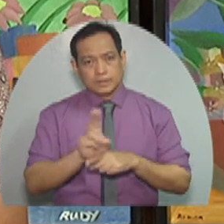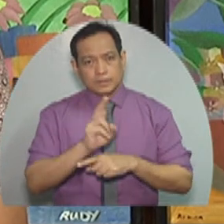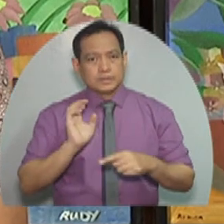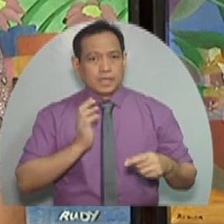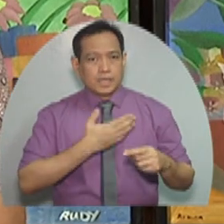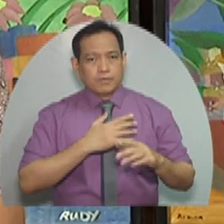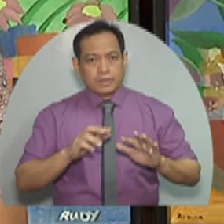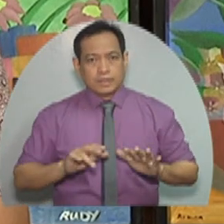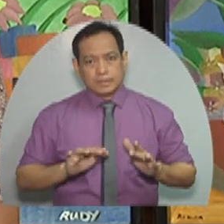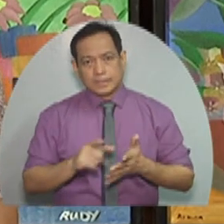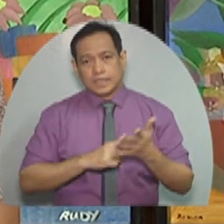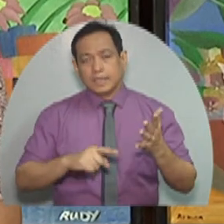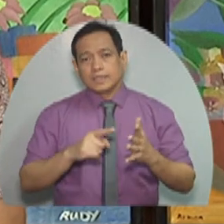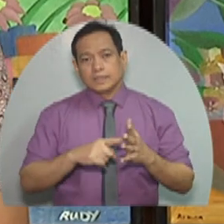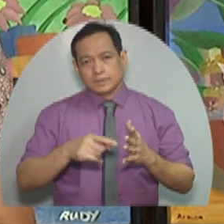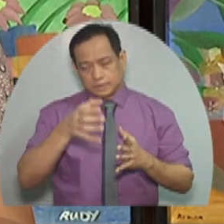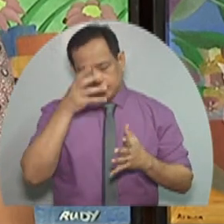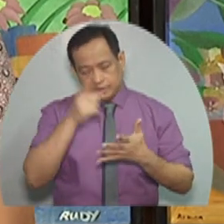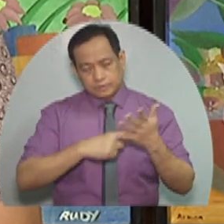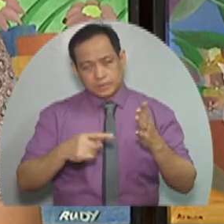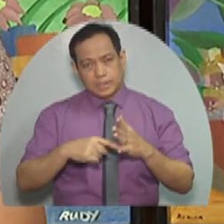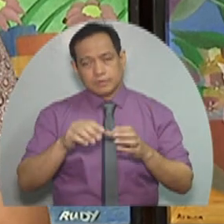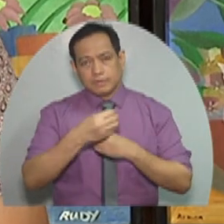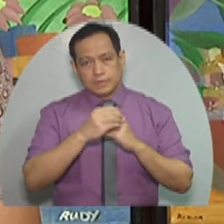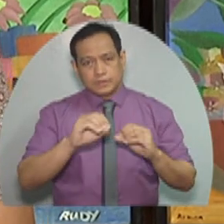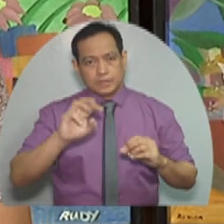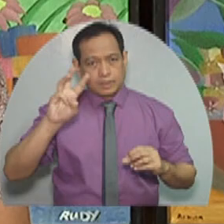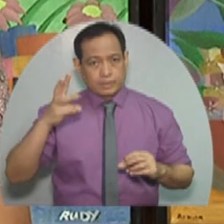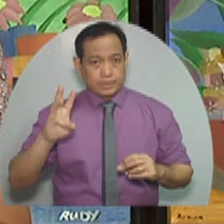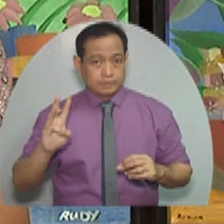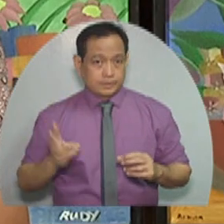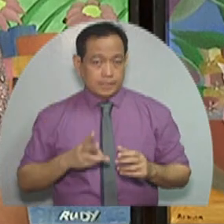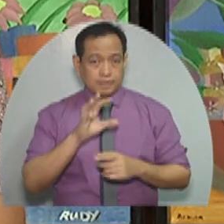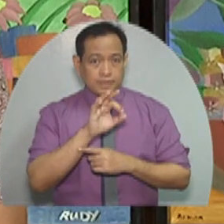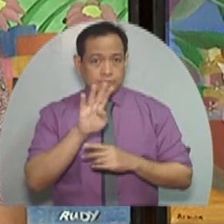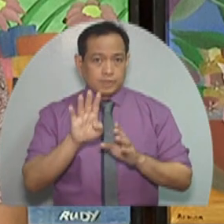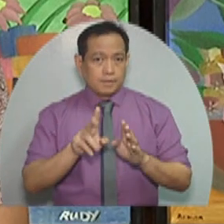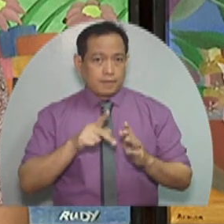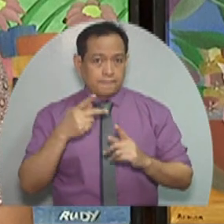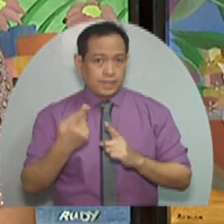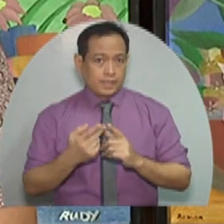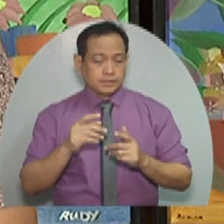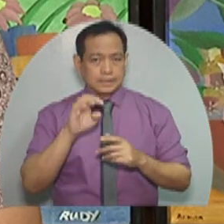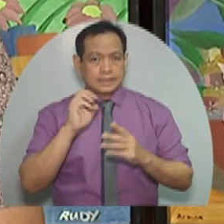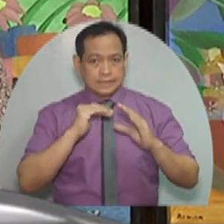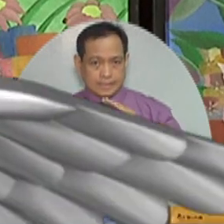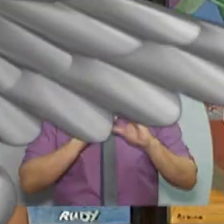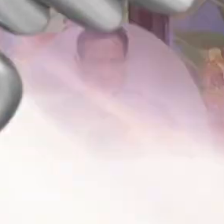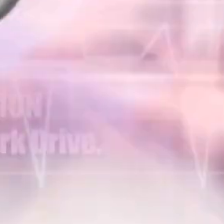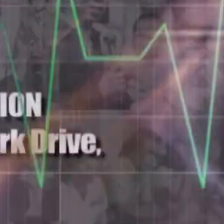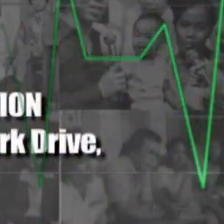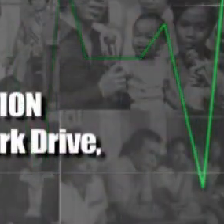mga online platforms. Nariyan ang ating official website, nariyan ang Facebook page natin at